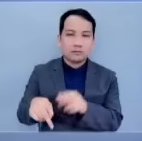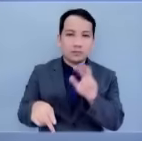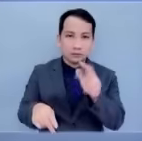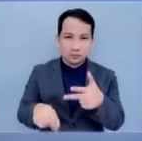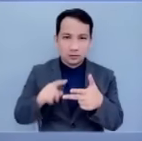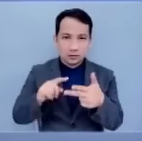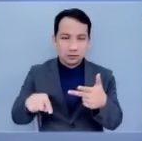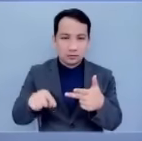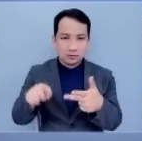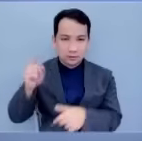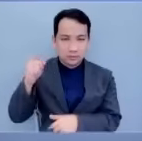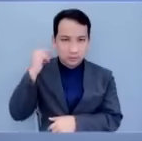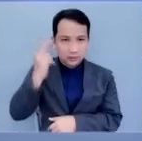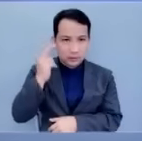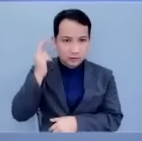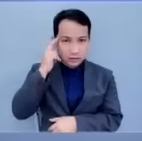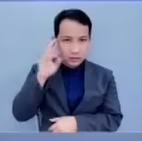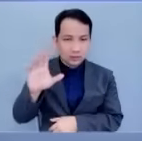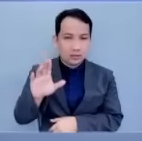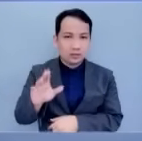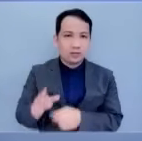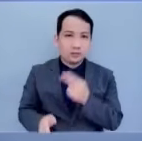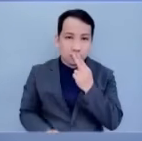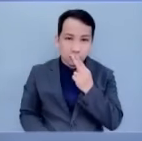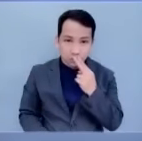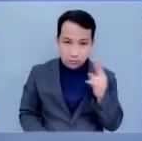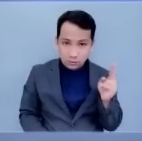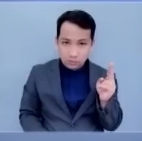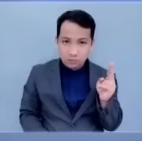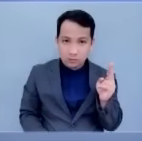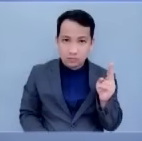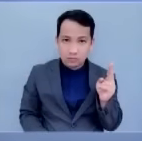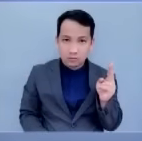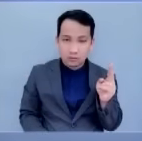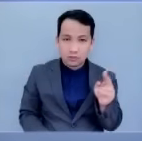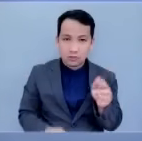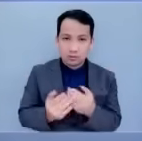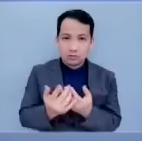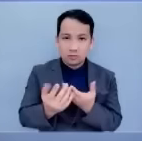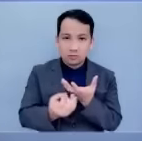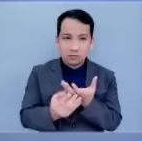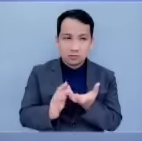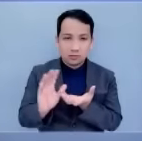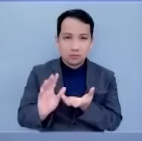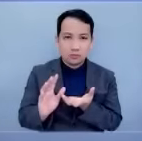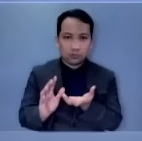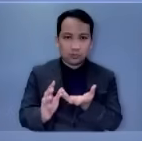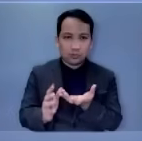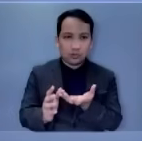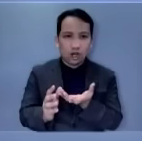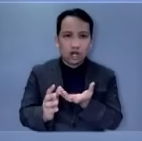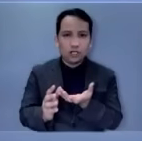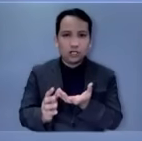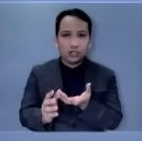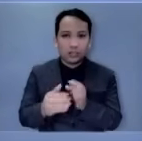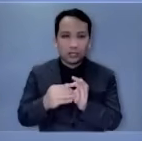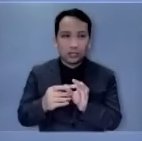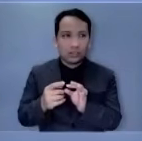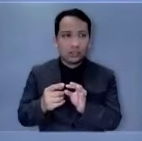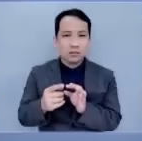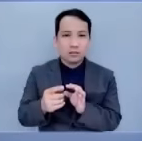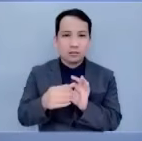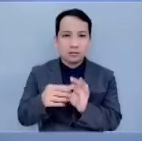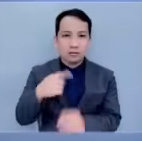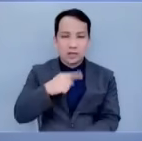pangunahing dahilan ng sunog ay paninigarilyo, open flame cooking o yung pagluluto sa direktang apoy, at